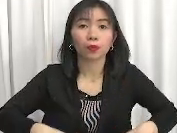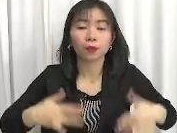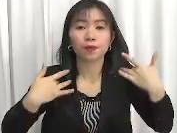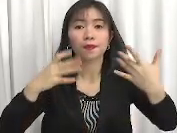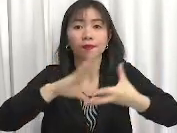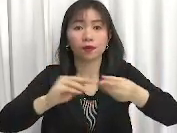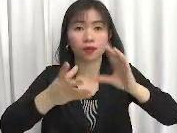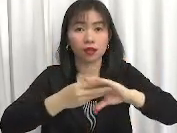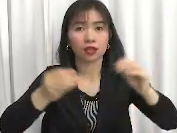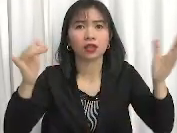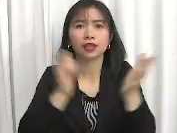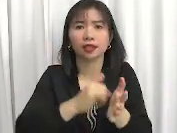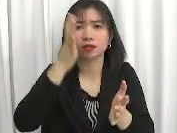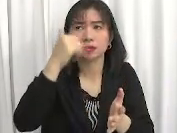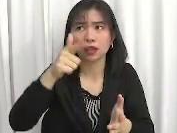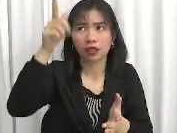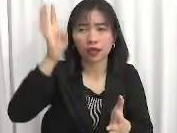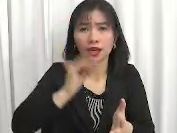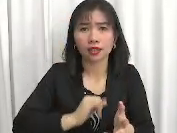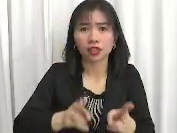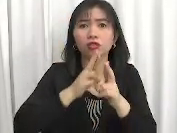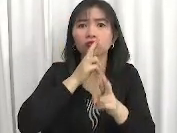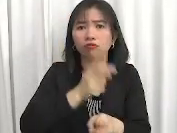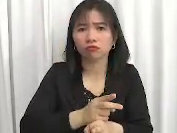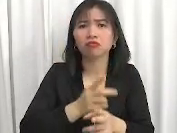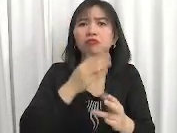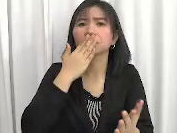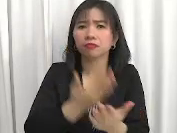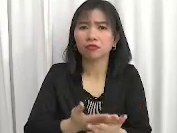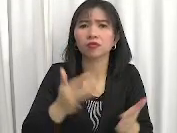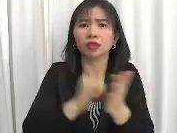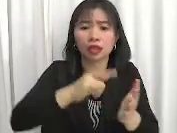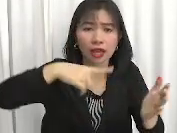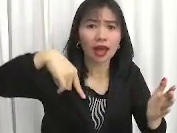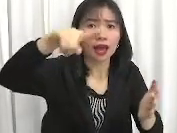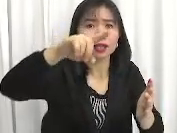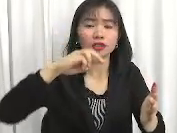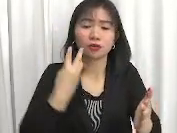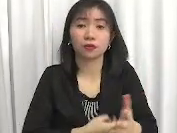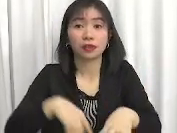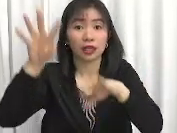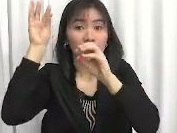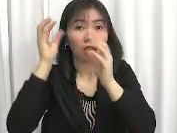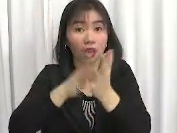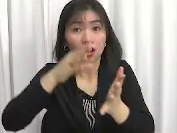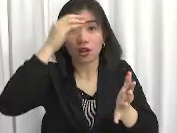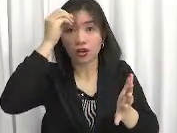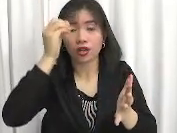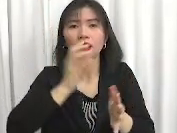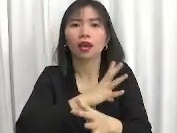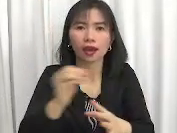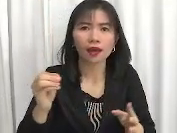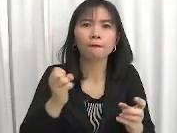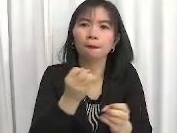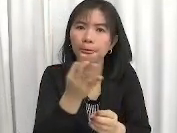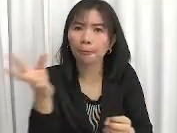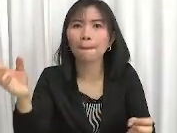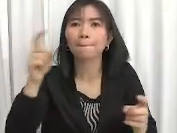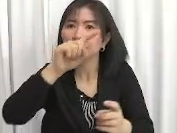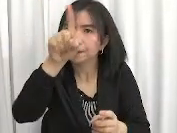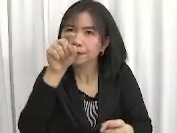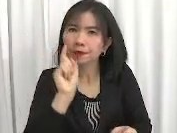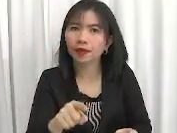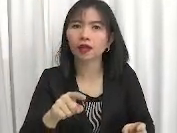napakabuti ng Diyos na tayo mismo natututo. Ha? Maging sa mga katanungan ng ating mga viewers, mga kapatid,